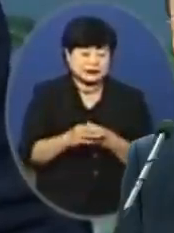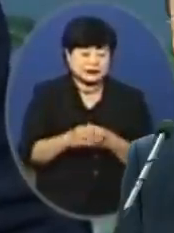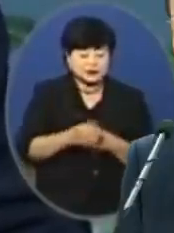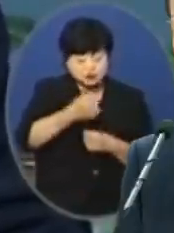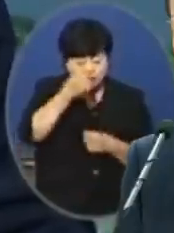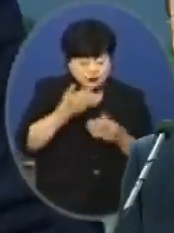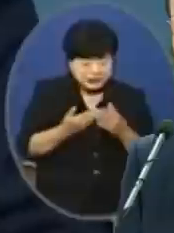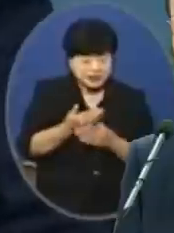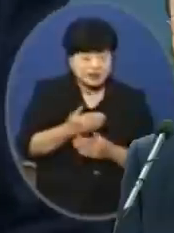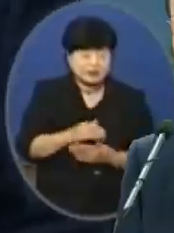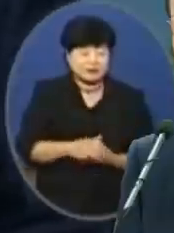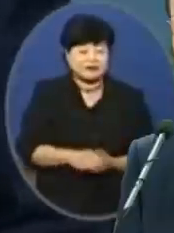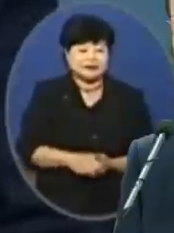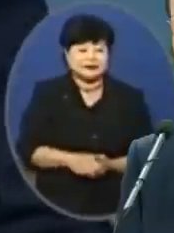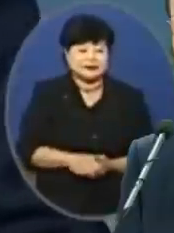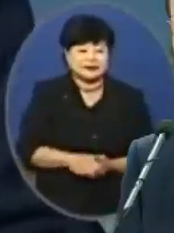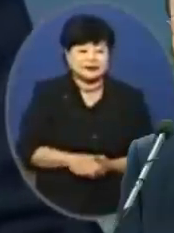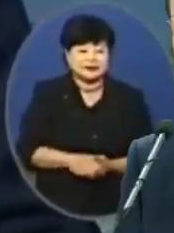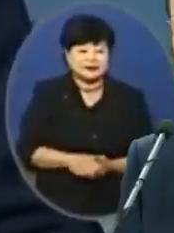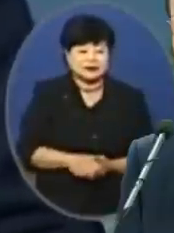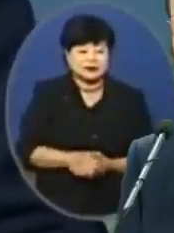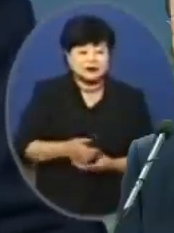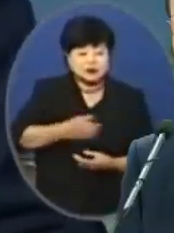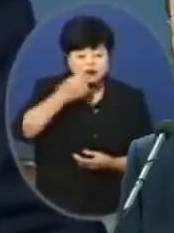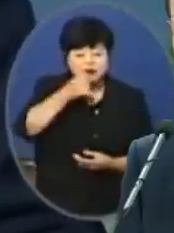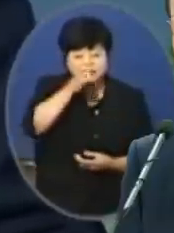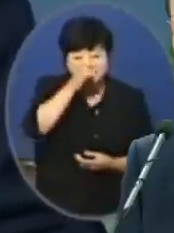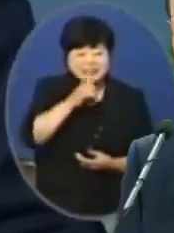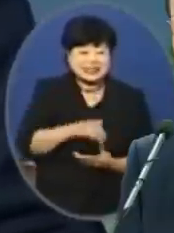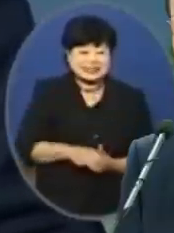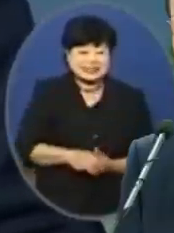꿈이 생겨나는 것입니다. 꿈이 있어야